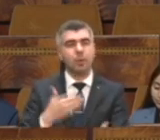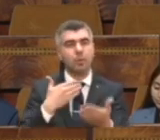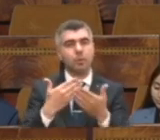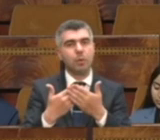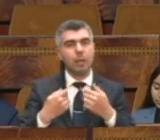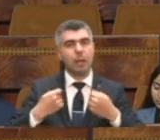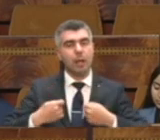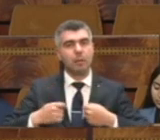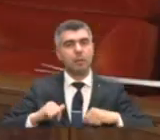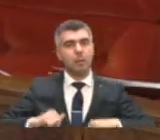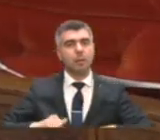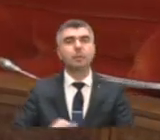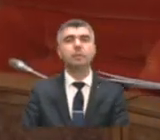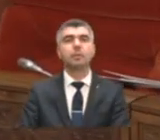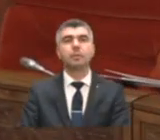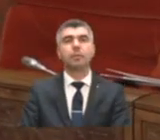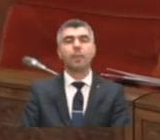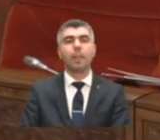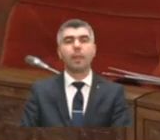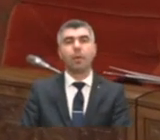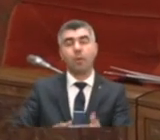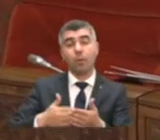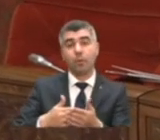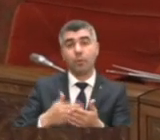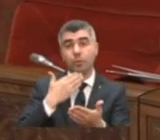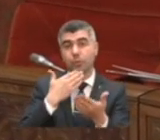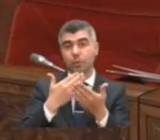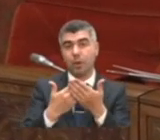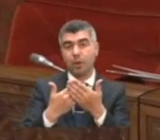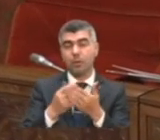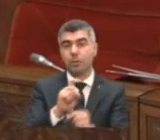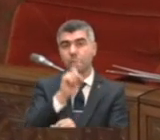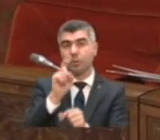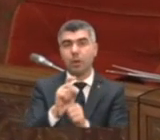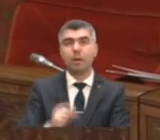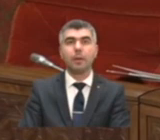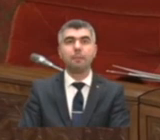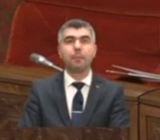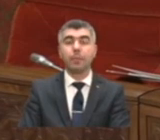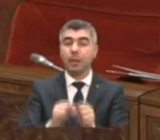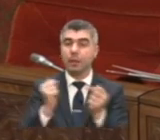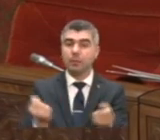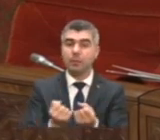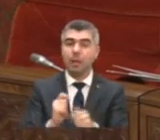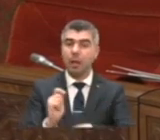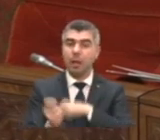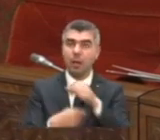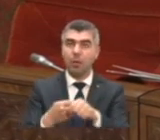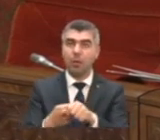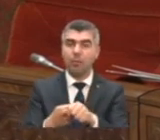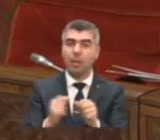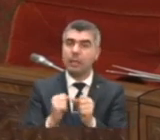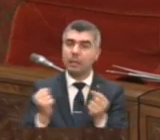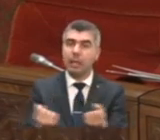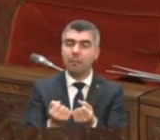السيد الرئيس. سيدات والسادة النواب، شكرا السيد النائب على هذا السؤال. كيف تتعرفوا النهوض بالعالم القروي ادماجه في التنميه